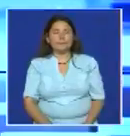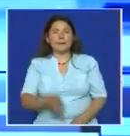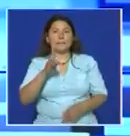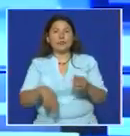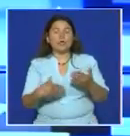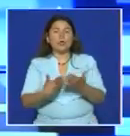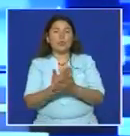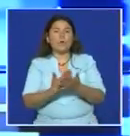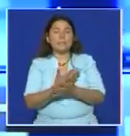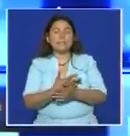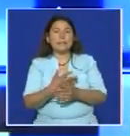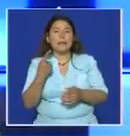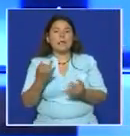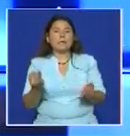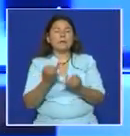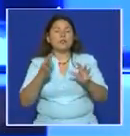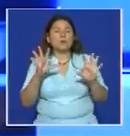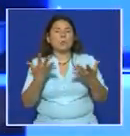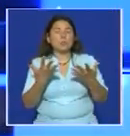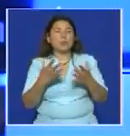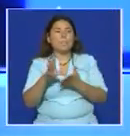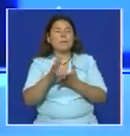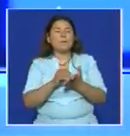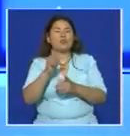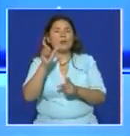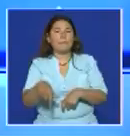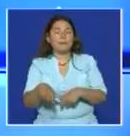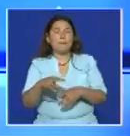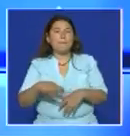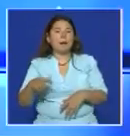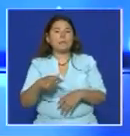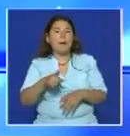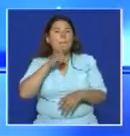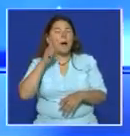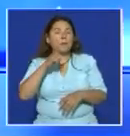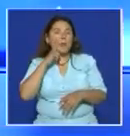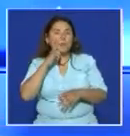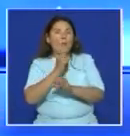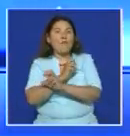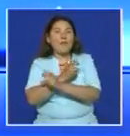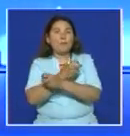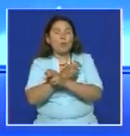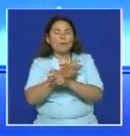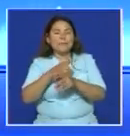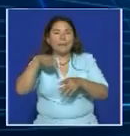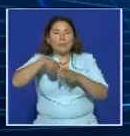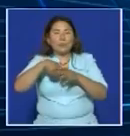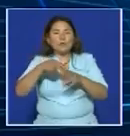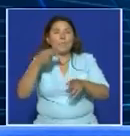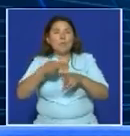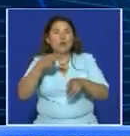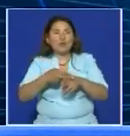В завершении нашего выпуска очередной трогательный случай, пример человечности. Мангастау, молодой верблюд, застрял между трубами на одном